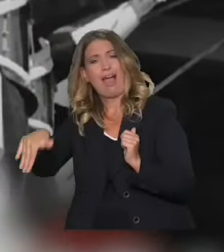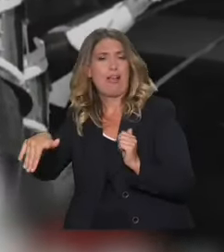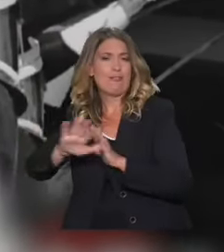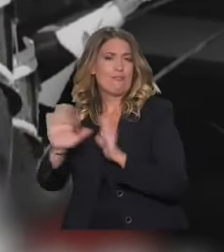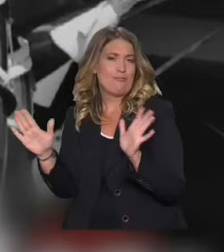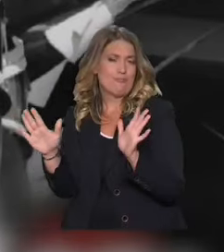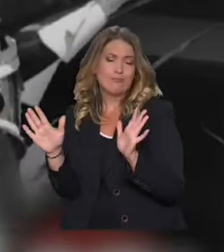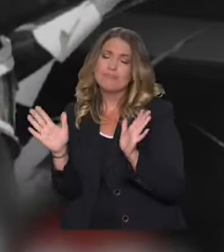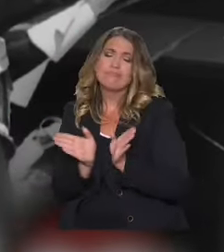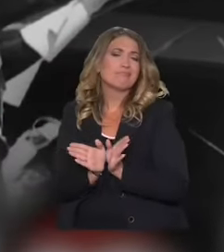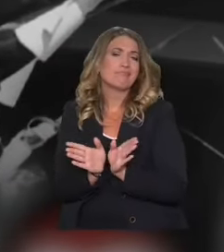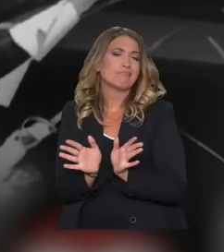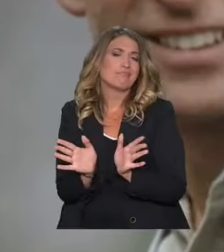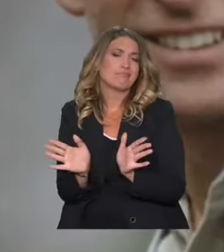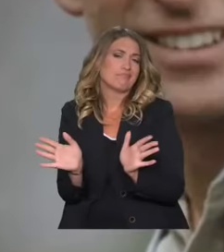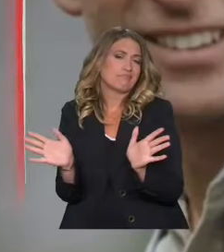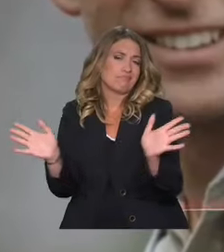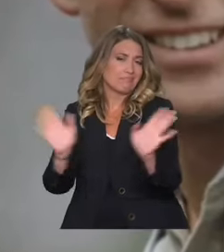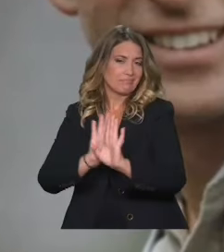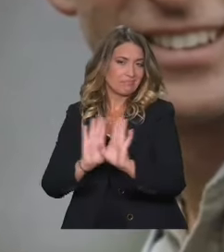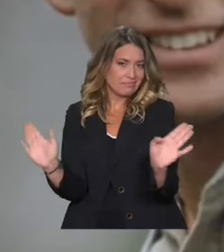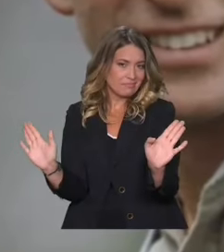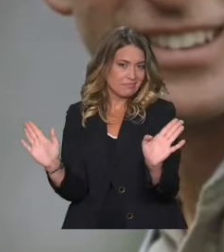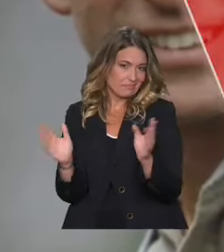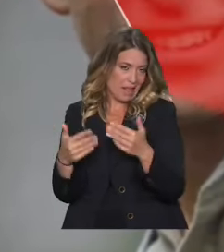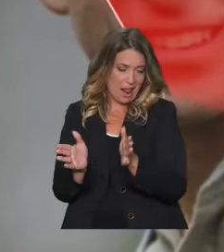νέα κεφάλαια στην πολυτάραχη ιστορία.